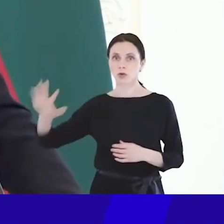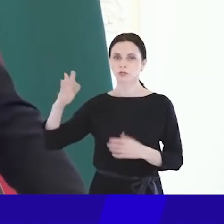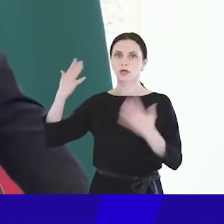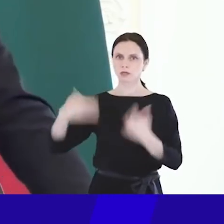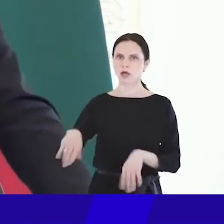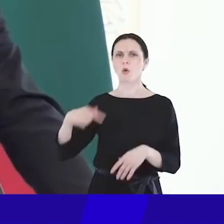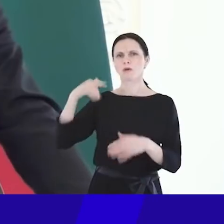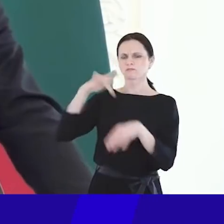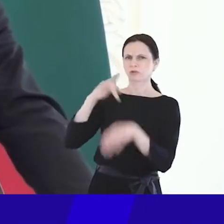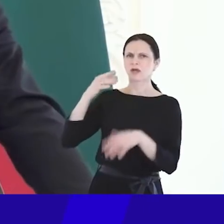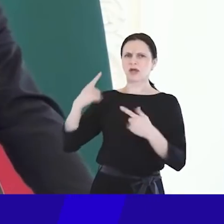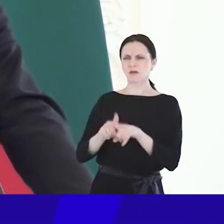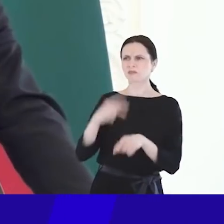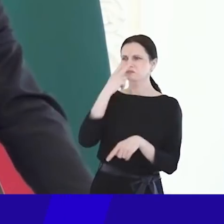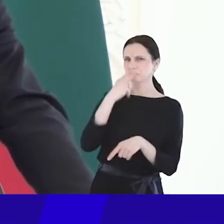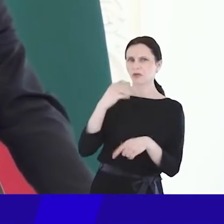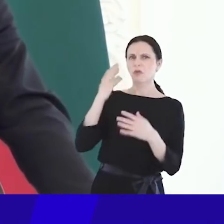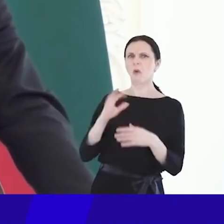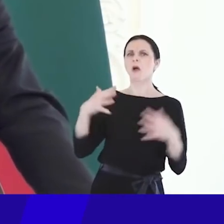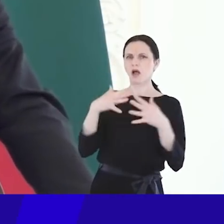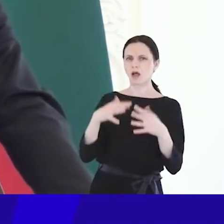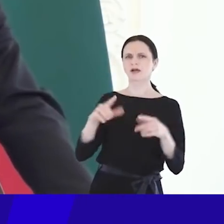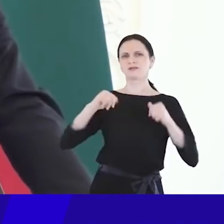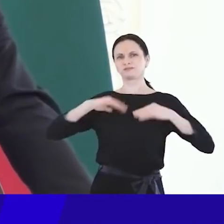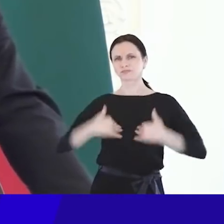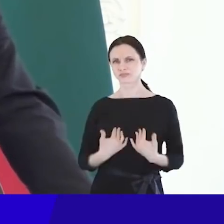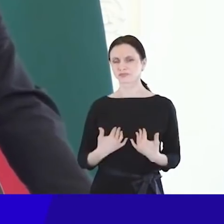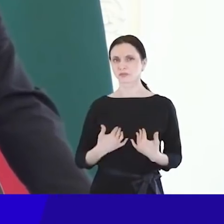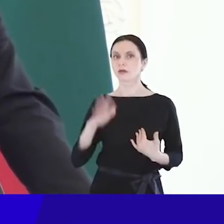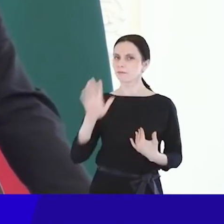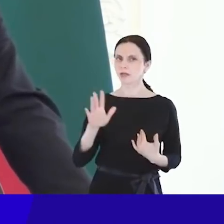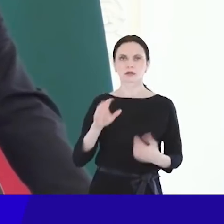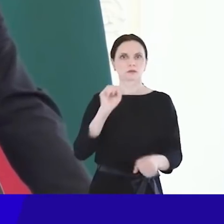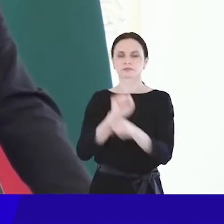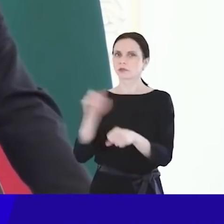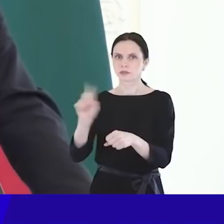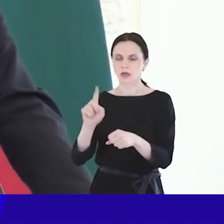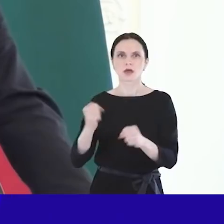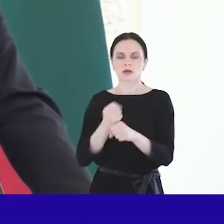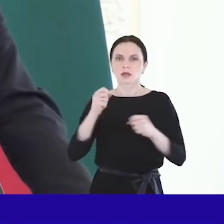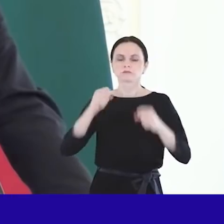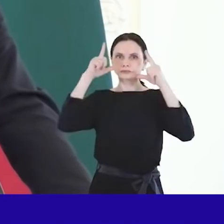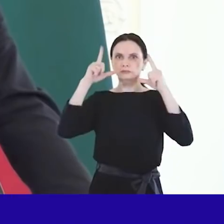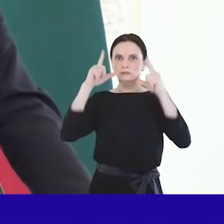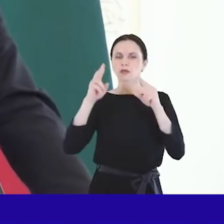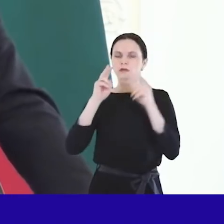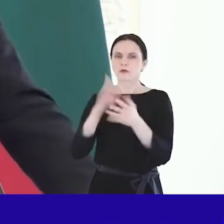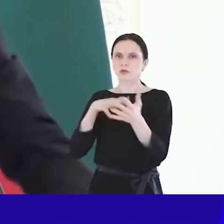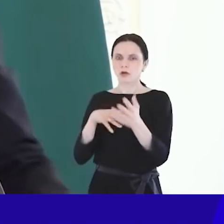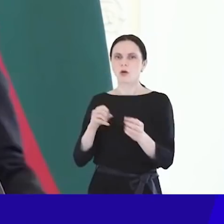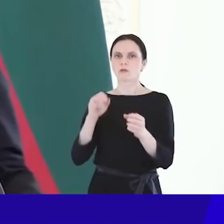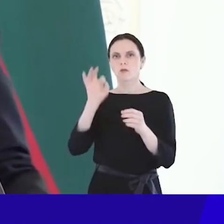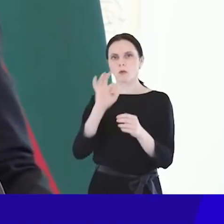tikras pripratimas ir nuovargis. Negalime to leisti. Turime išlikti budrus ir tęsti šią kovą